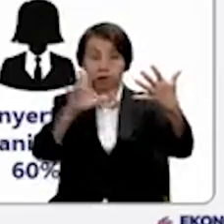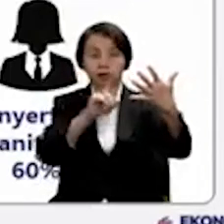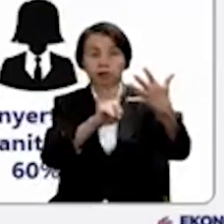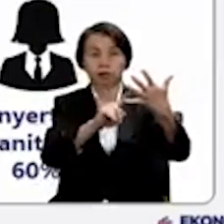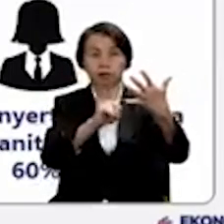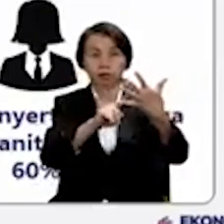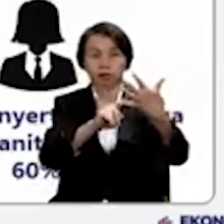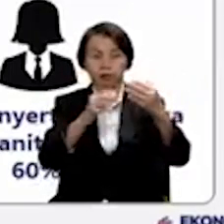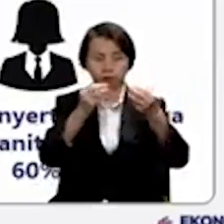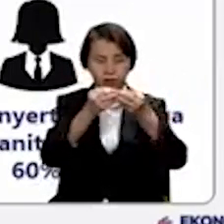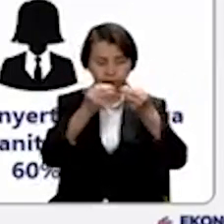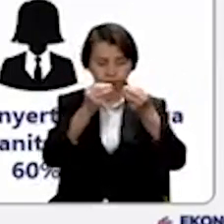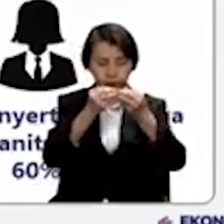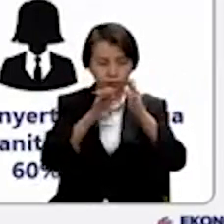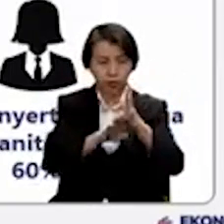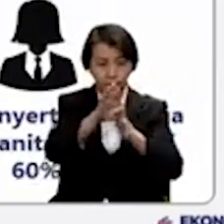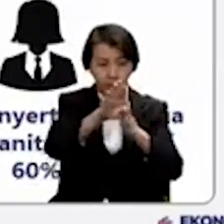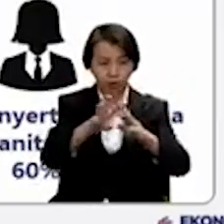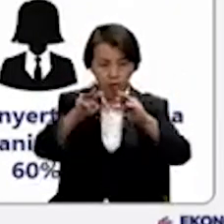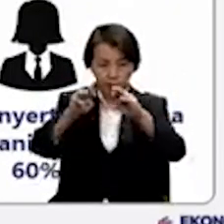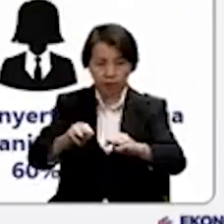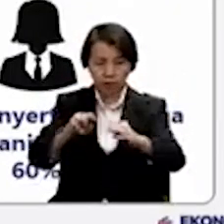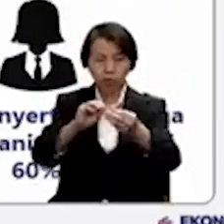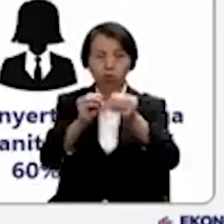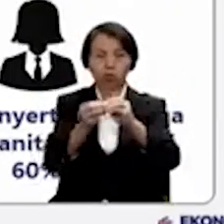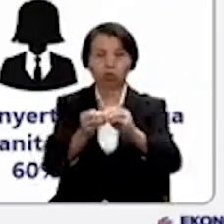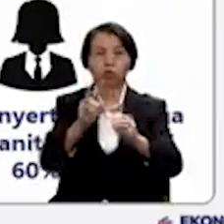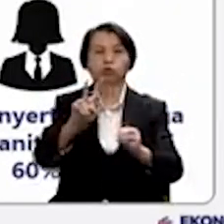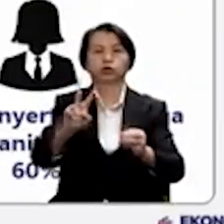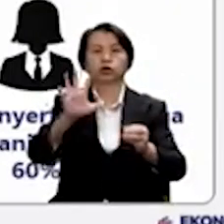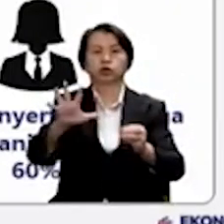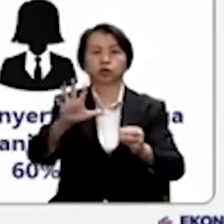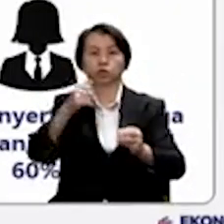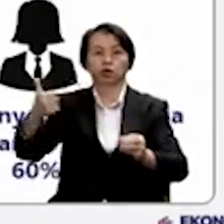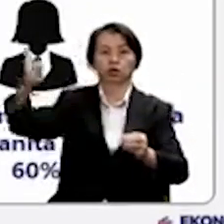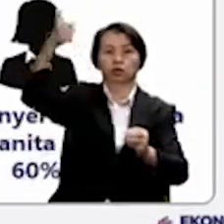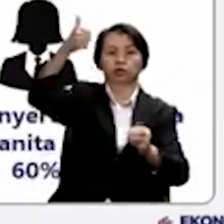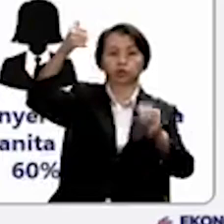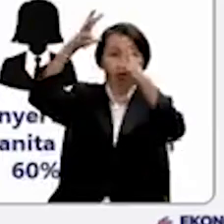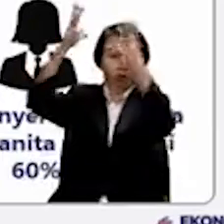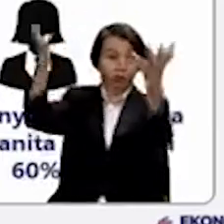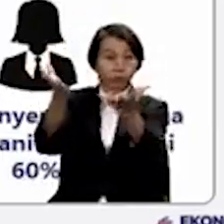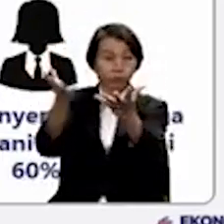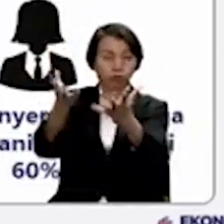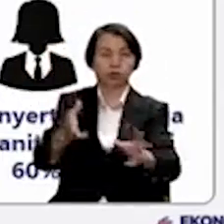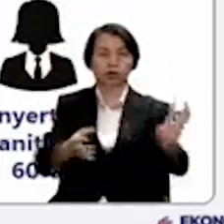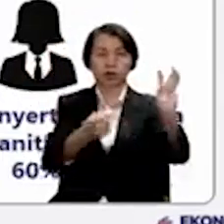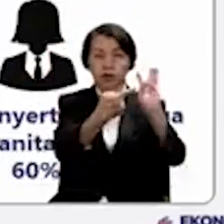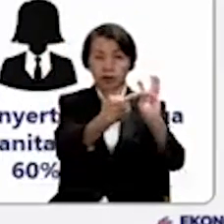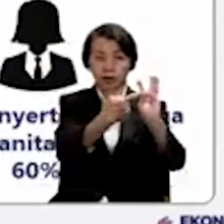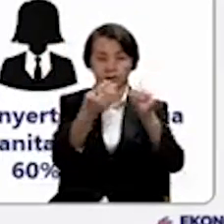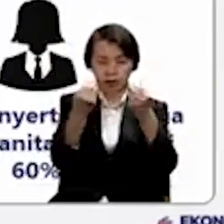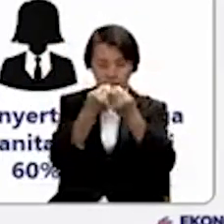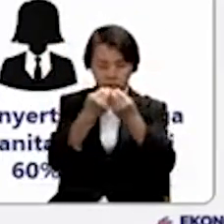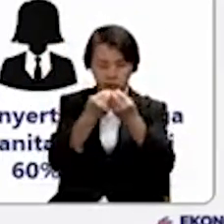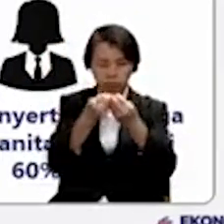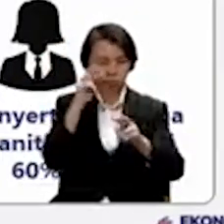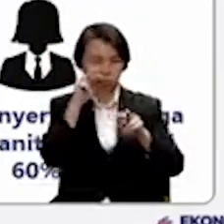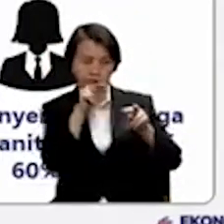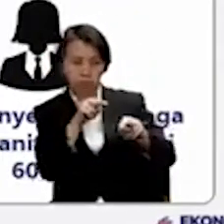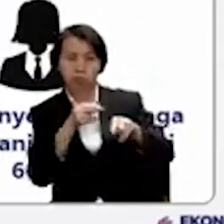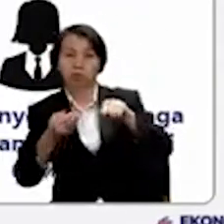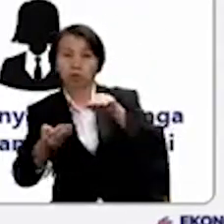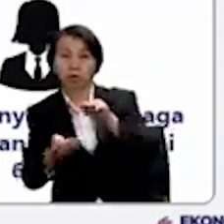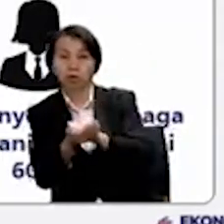indeks pembangunan manusia di tangga 25 teratas dunia. Keenam, indeks persepsi rasuah